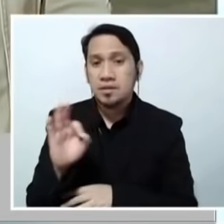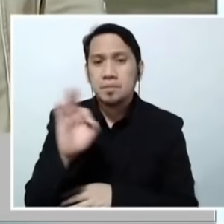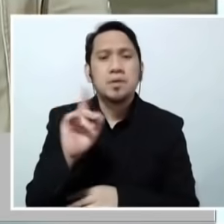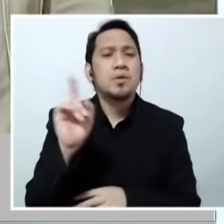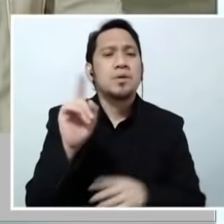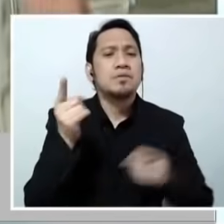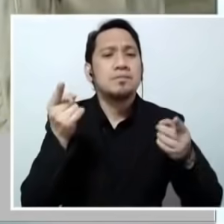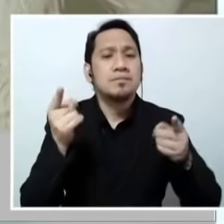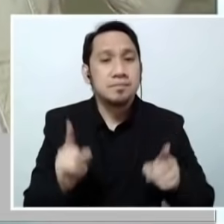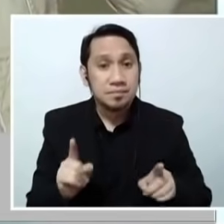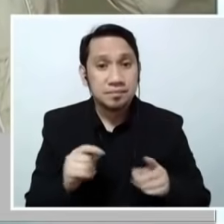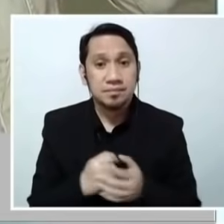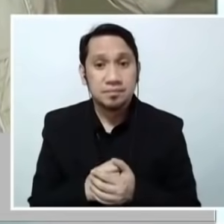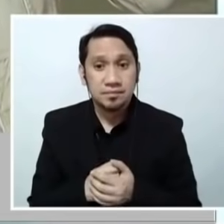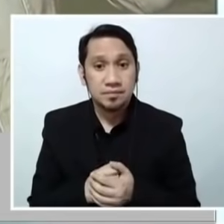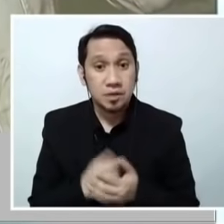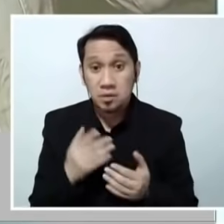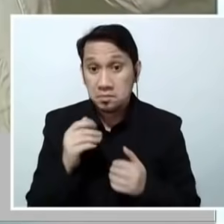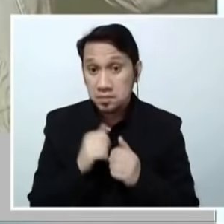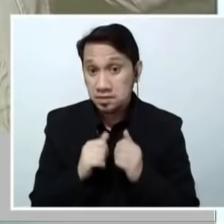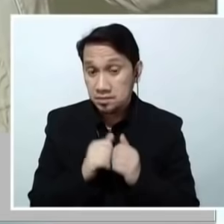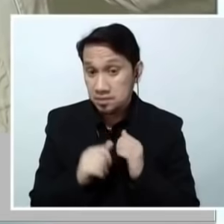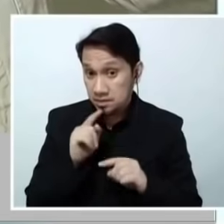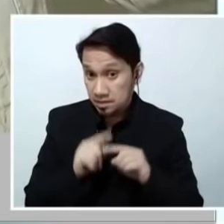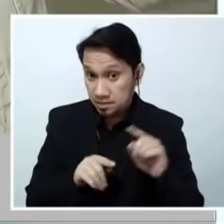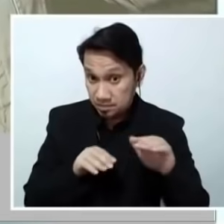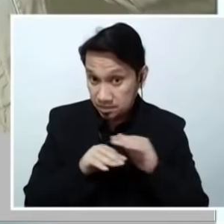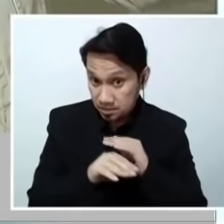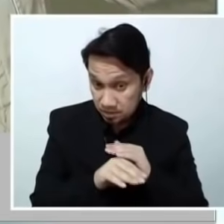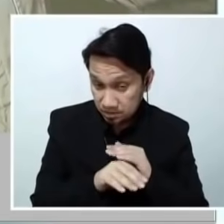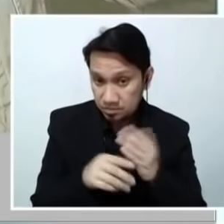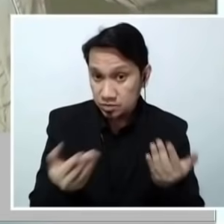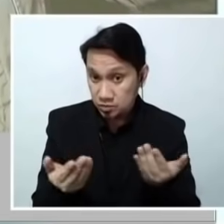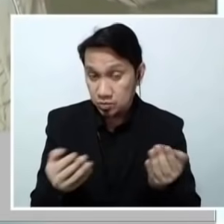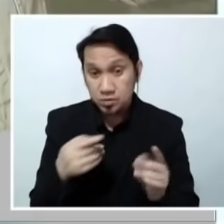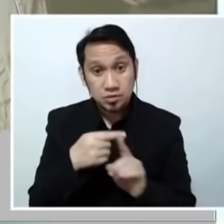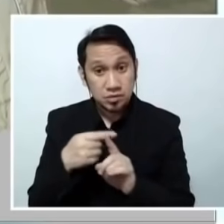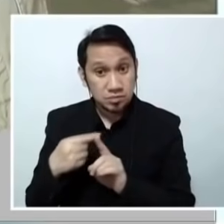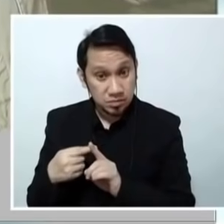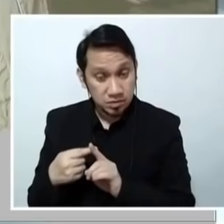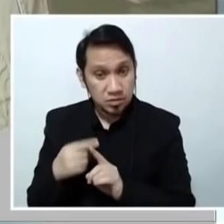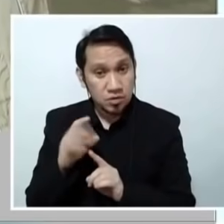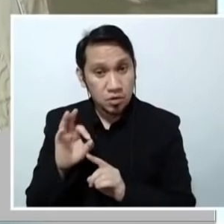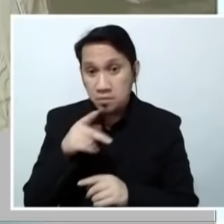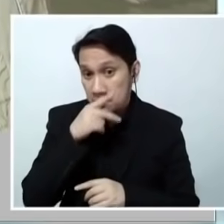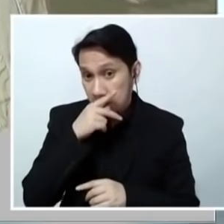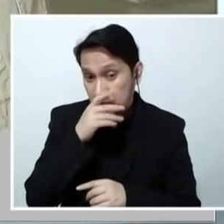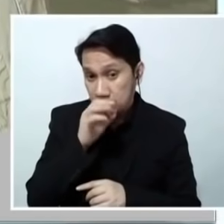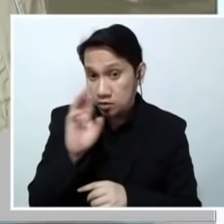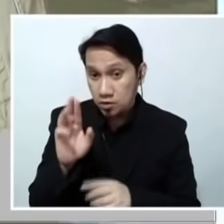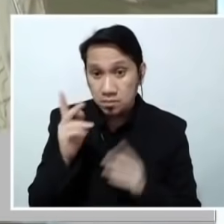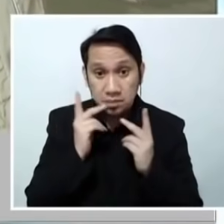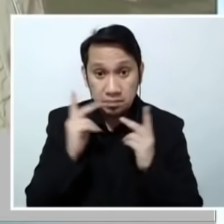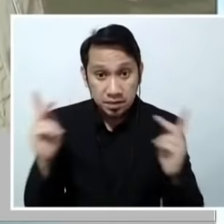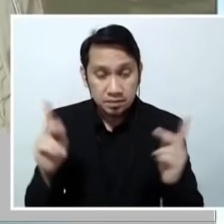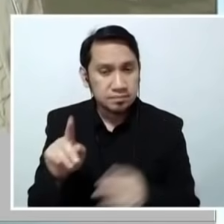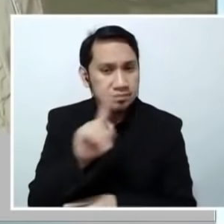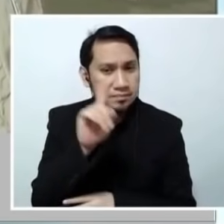nun? Hindi talaga sila papasukin doon sa mga sementeryo, private or public?